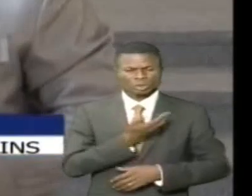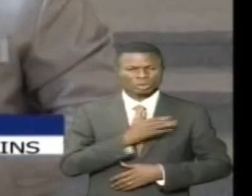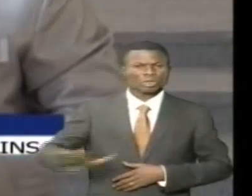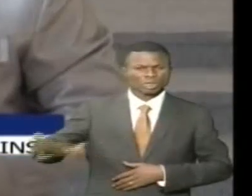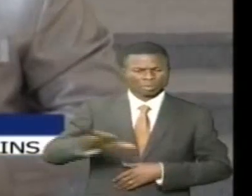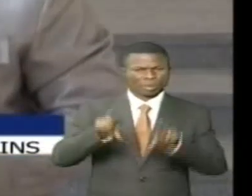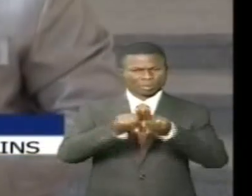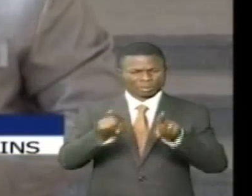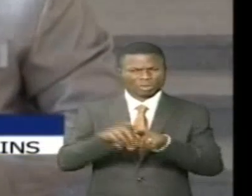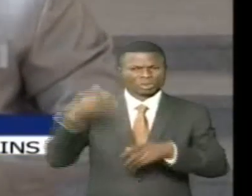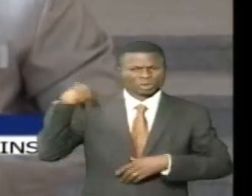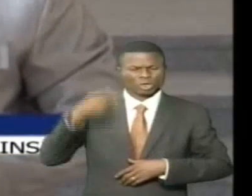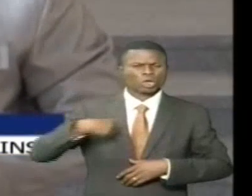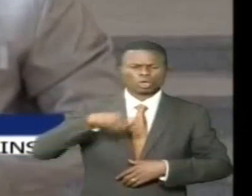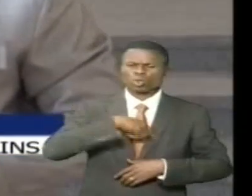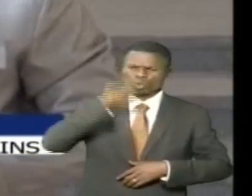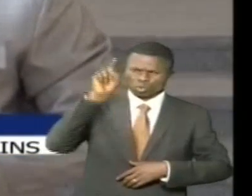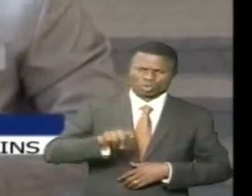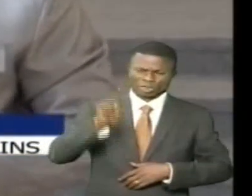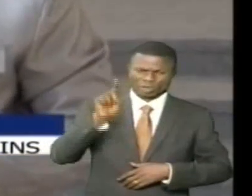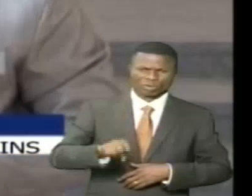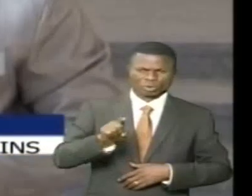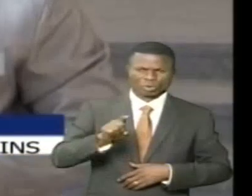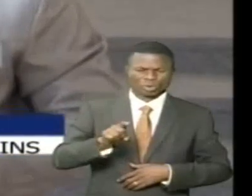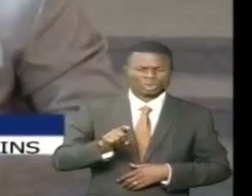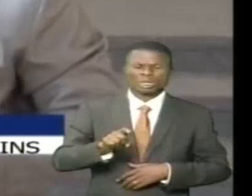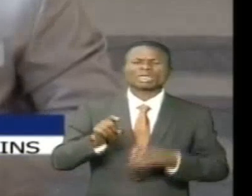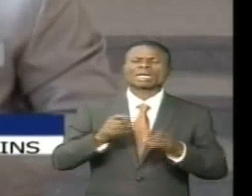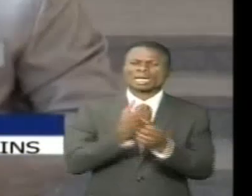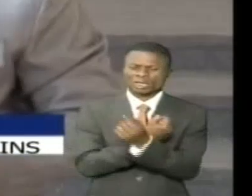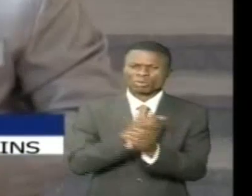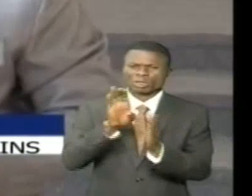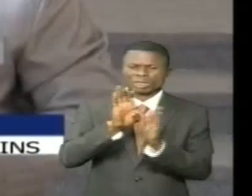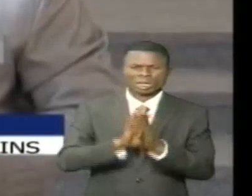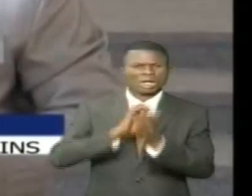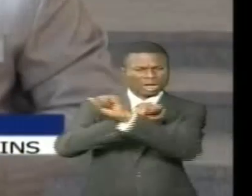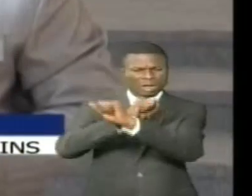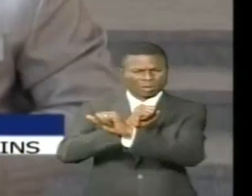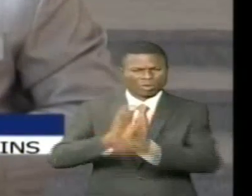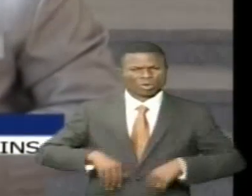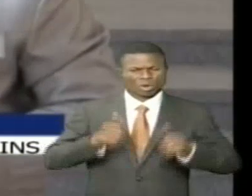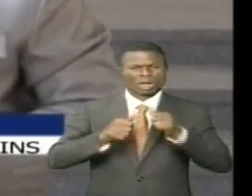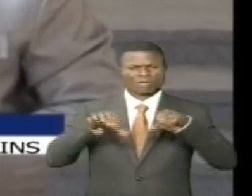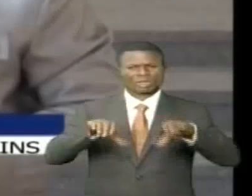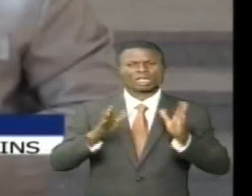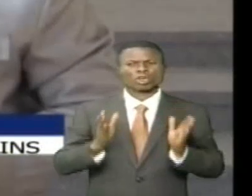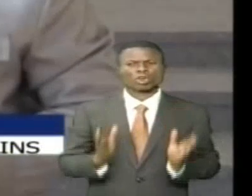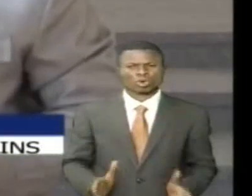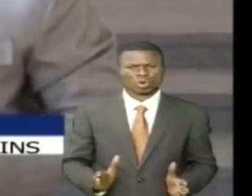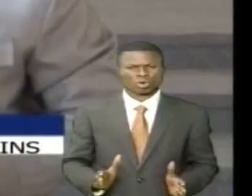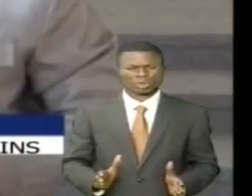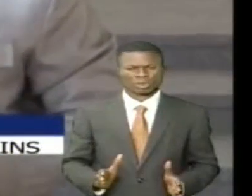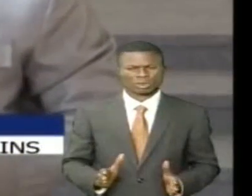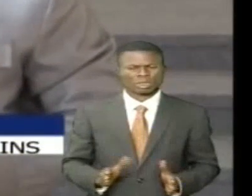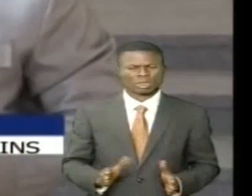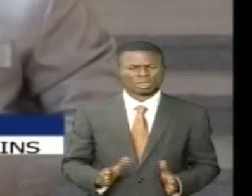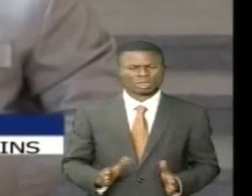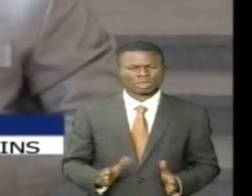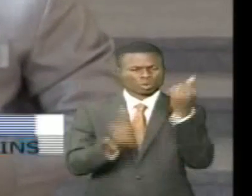nous avons l'obligation constitutionnelle de protéger les vies des Congolais parce que, comme tout le monde le